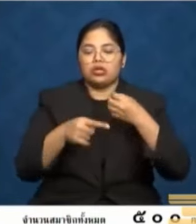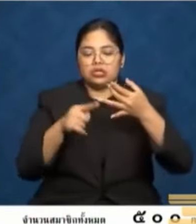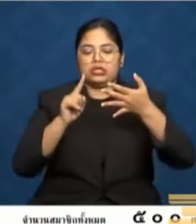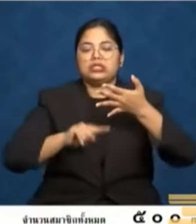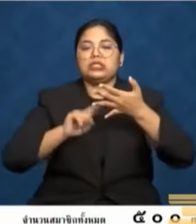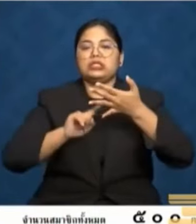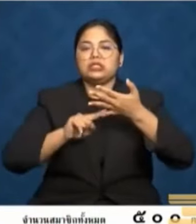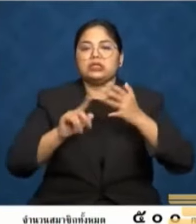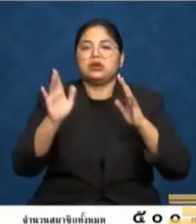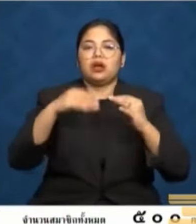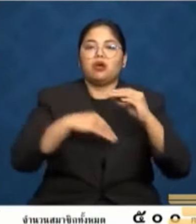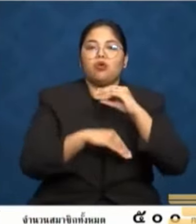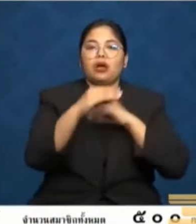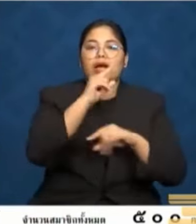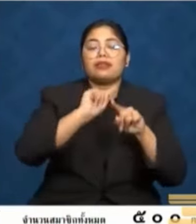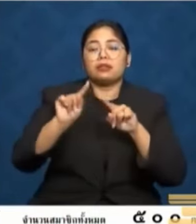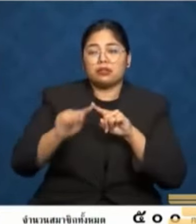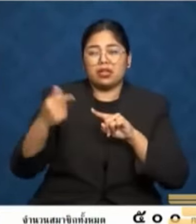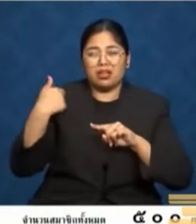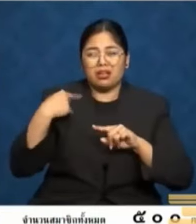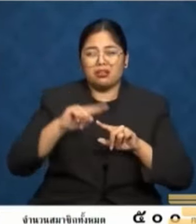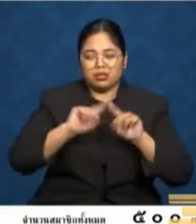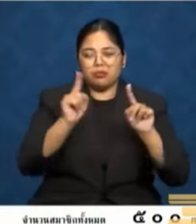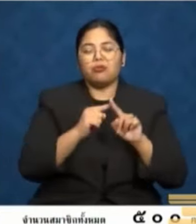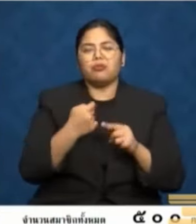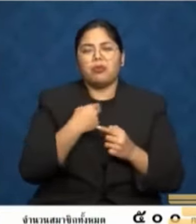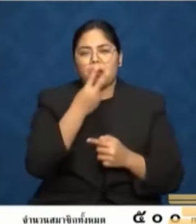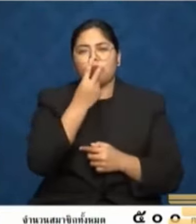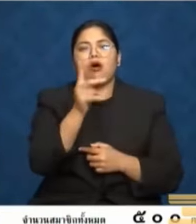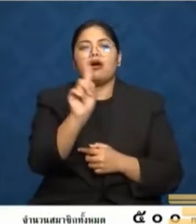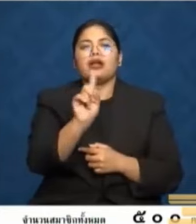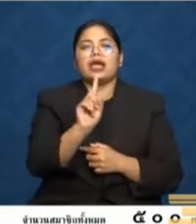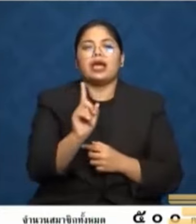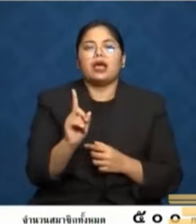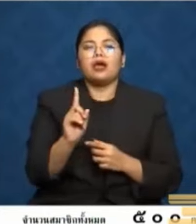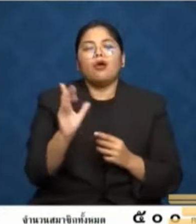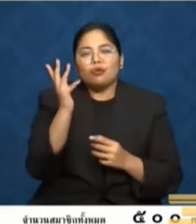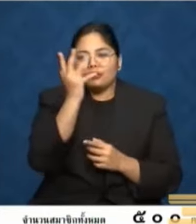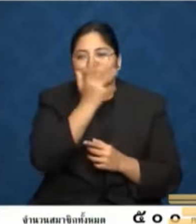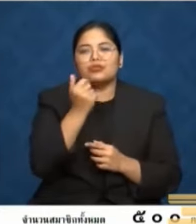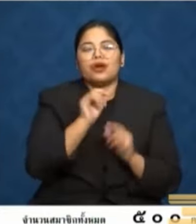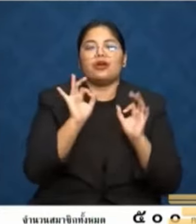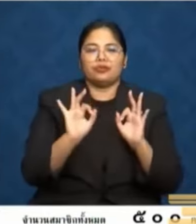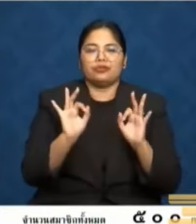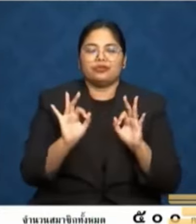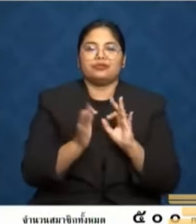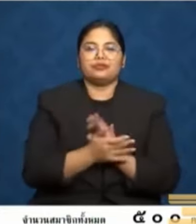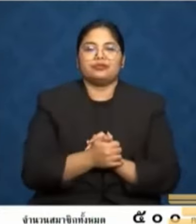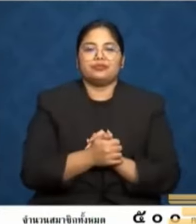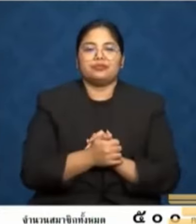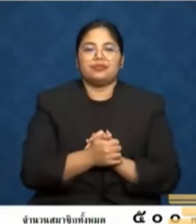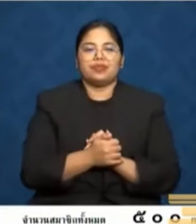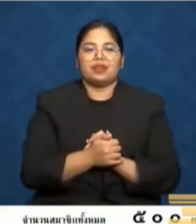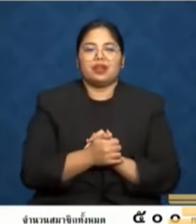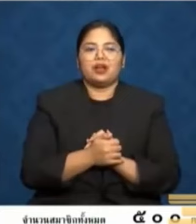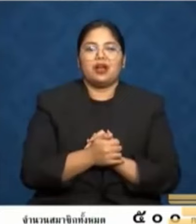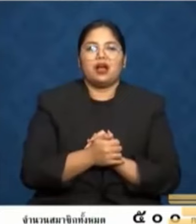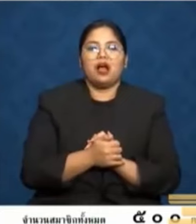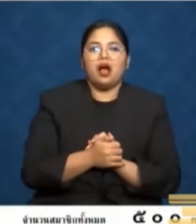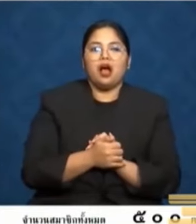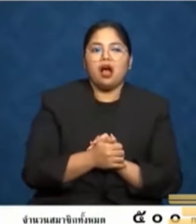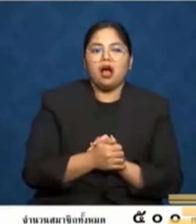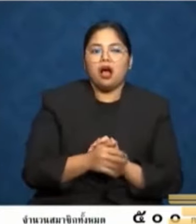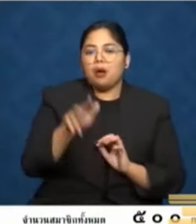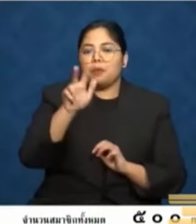การต่างๆแต่ผมถือว่าเป็นความสวยงามเป็นความให้ความรู้ถึงแม้นว่าวิทยากรน่ะจะไม่มีพรรค